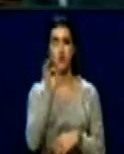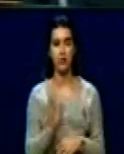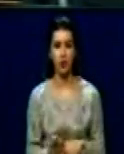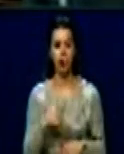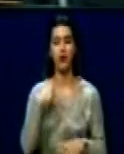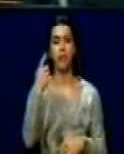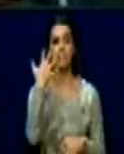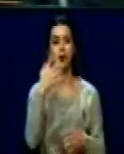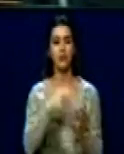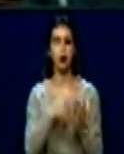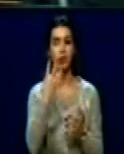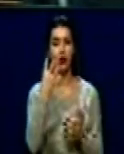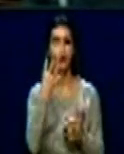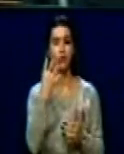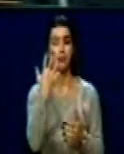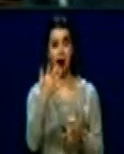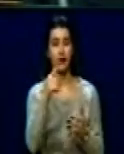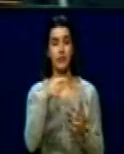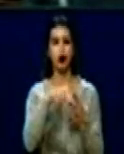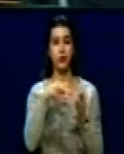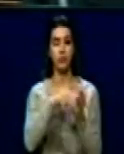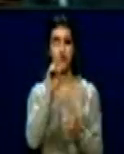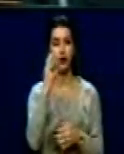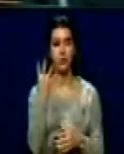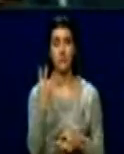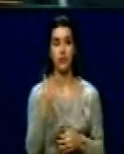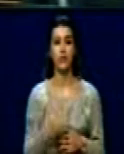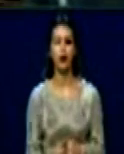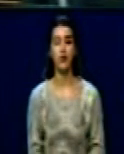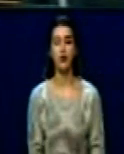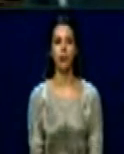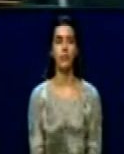pastaj 2014, një rënje në taksën koncesionare.